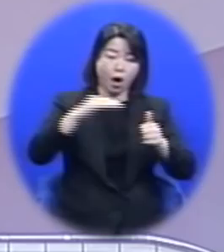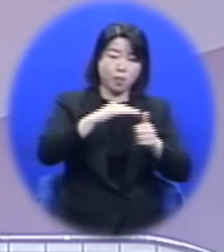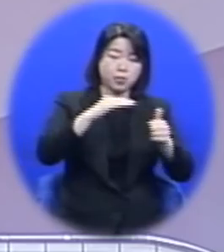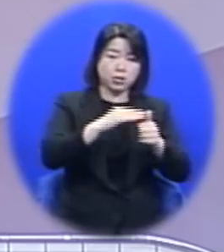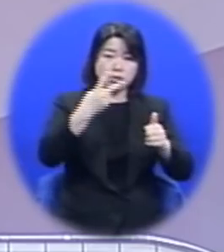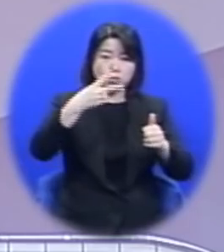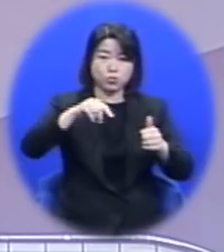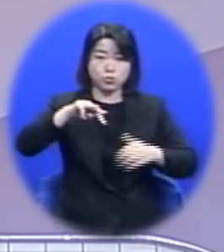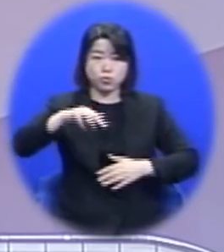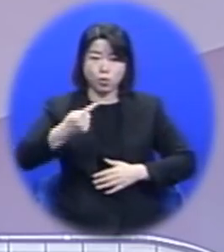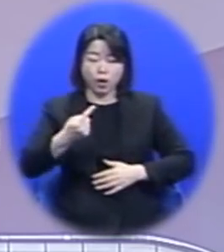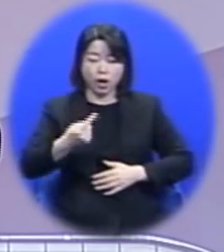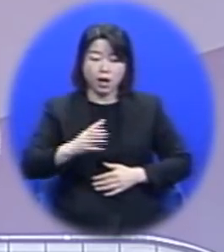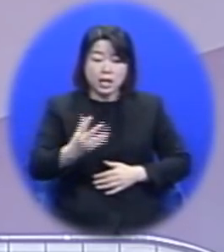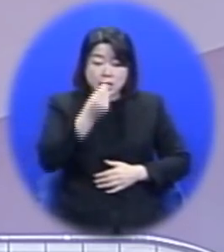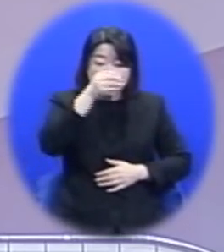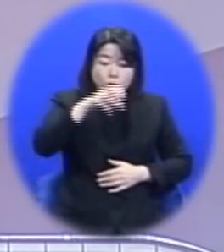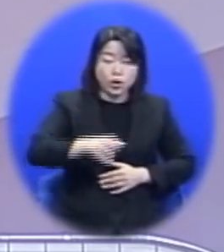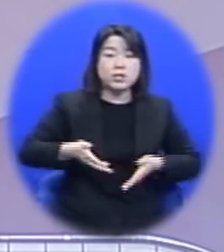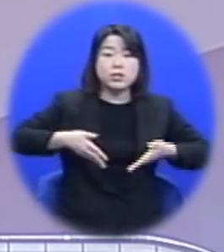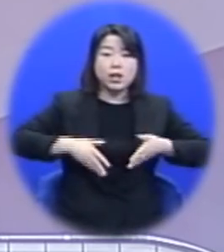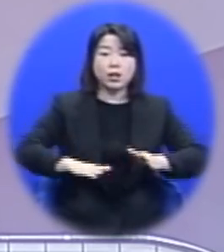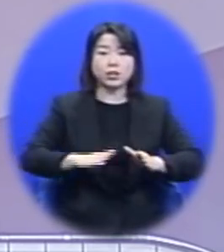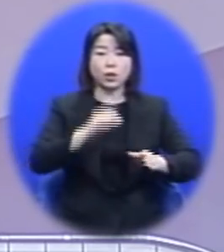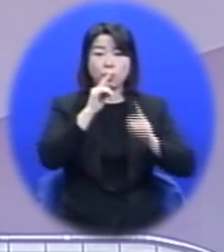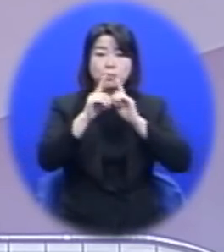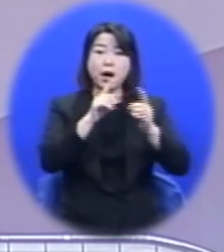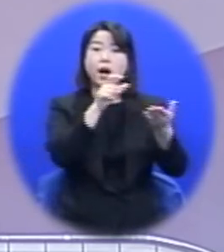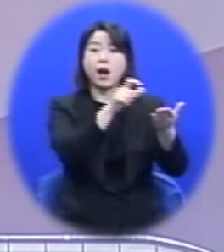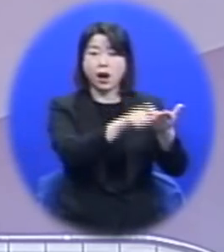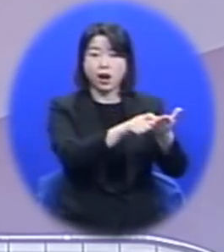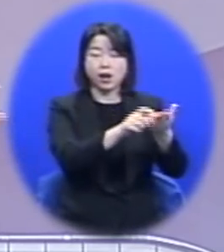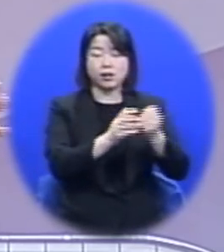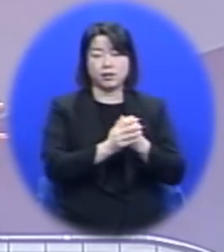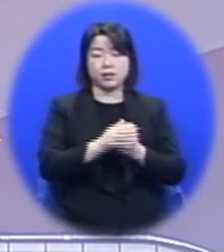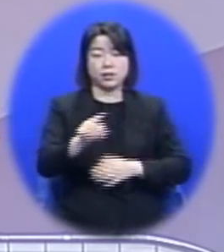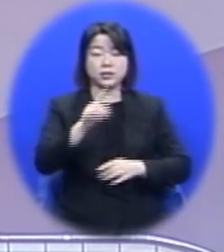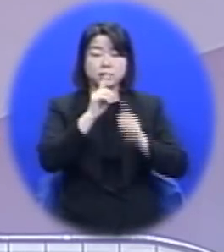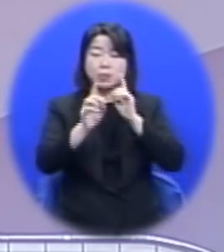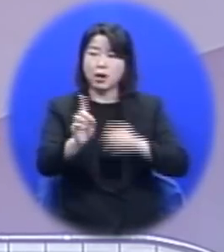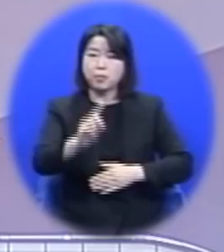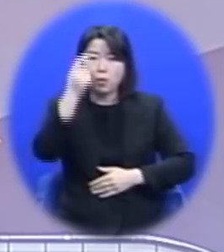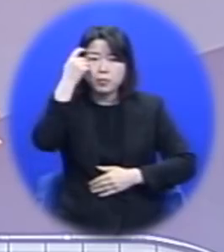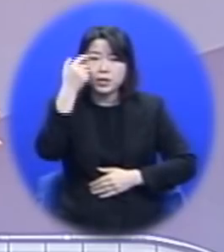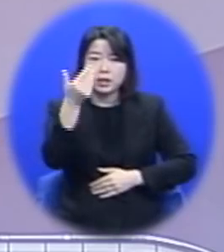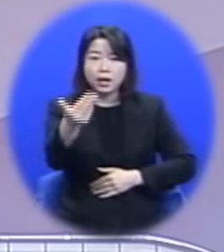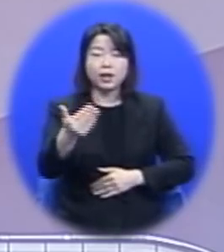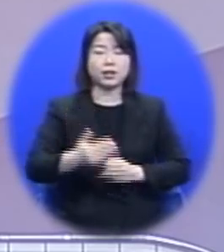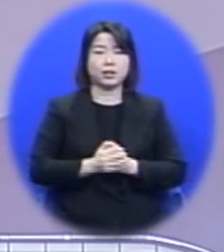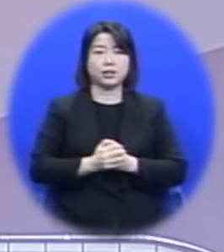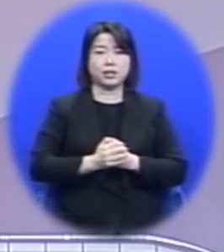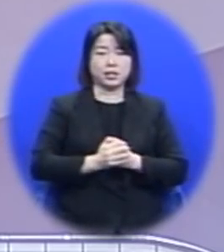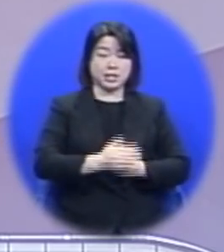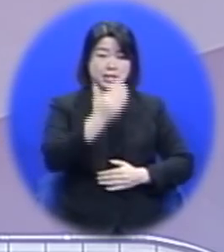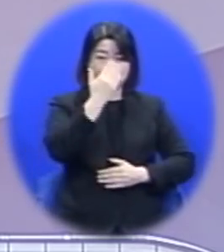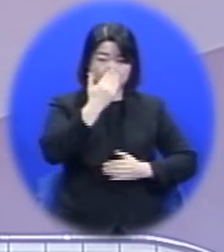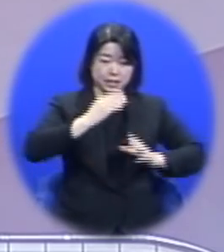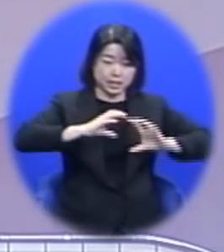시온에서 태어났다고 그렇게 말하겠다는 겁니다. 그 말은 어떤 말씀입니까?